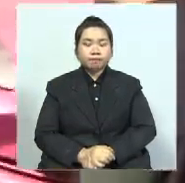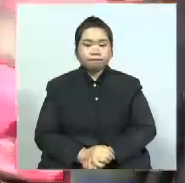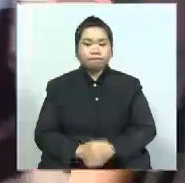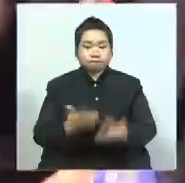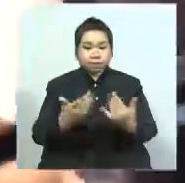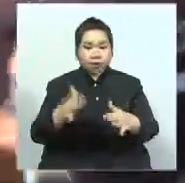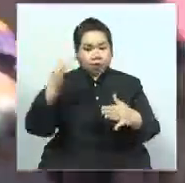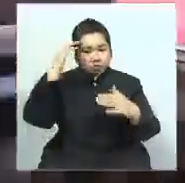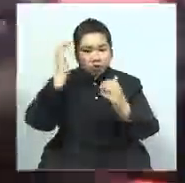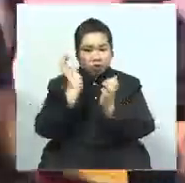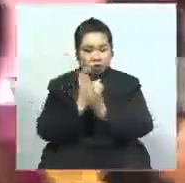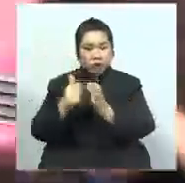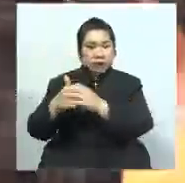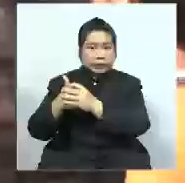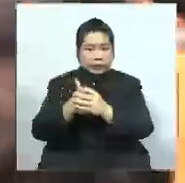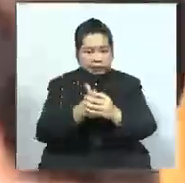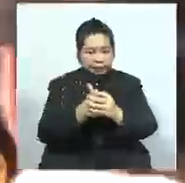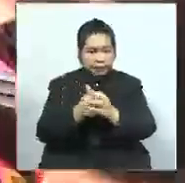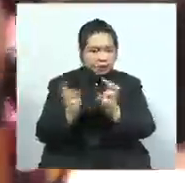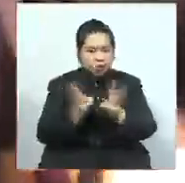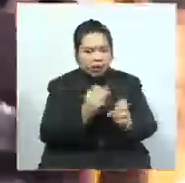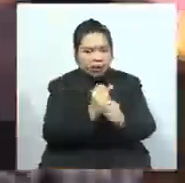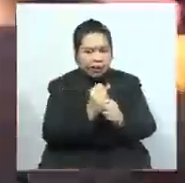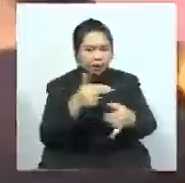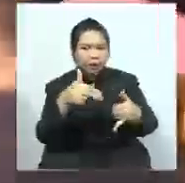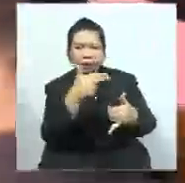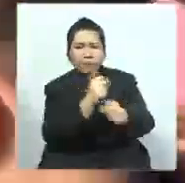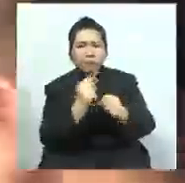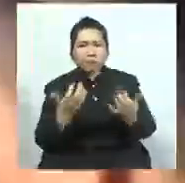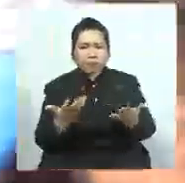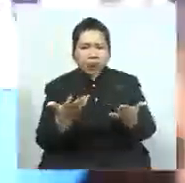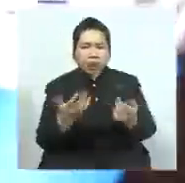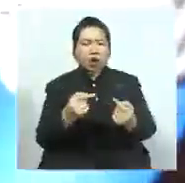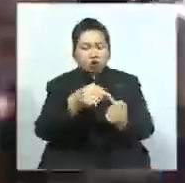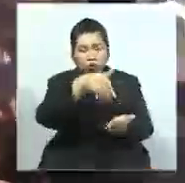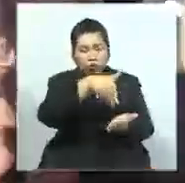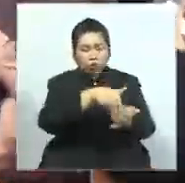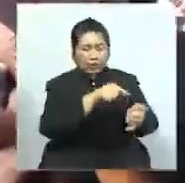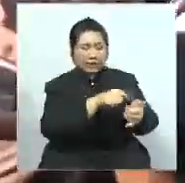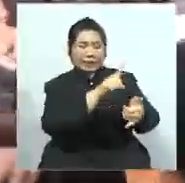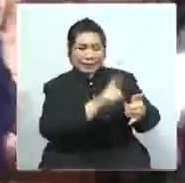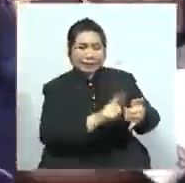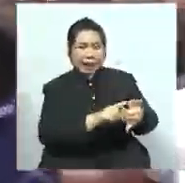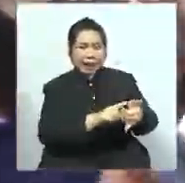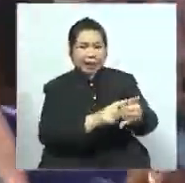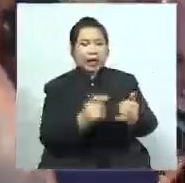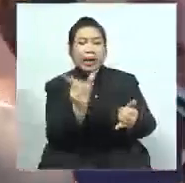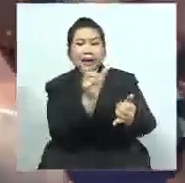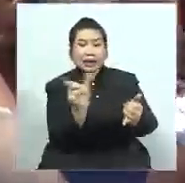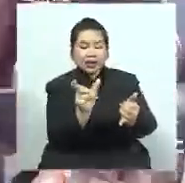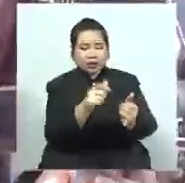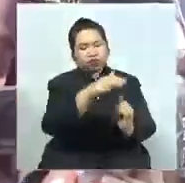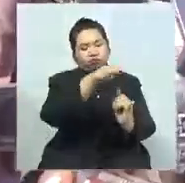จากนั้นนะคะตำรวจก็คุมตัวนายสุรสิทธิ์ไปทำแผนประกอบคำรับสารภาพในจุดที่พบศพนายณัฐวัฒน์ใต้ท้องรถแท็ก